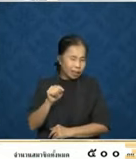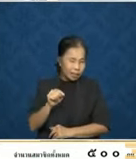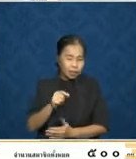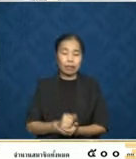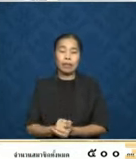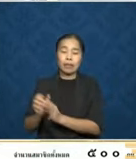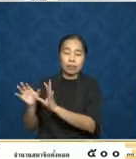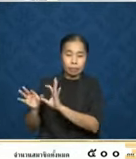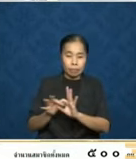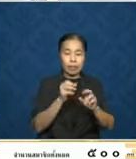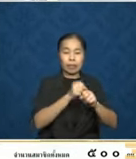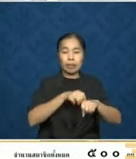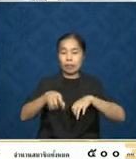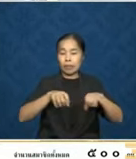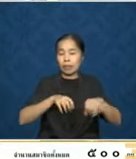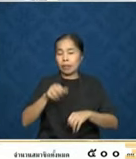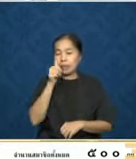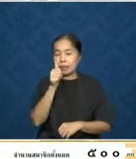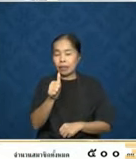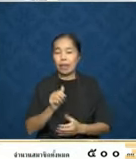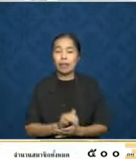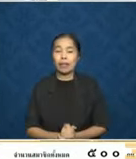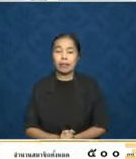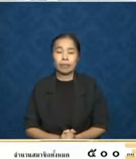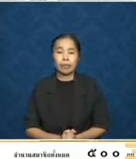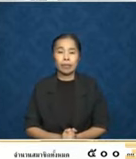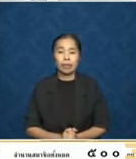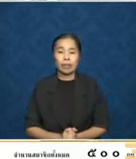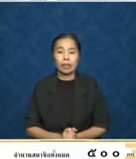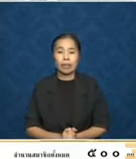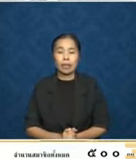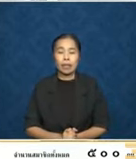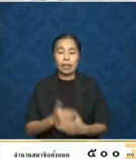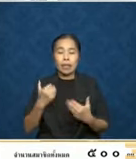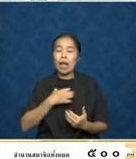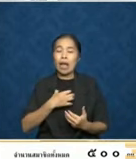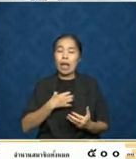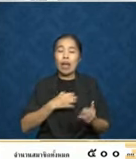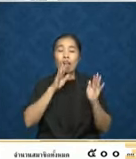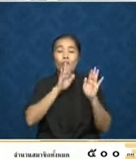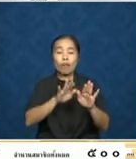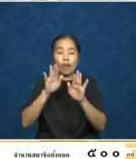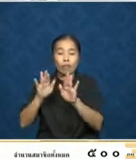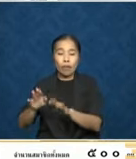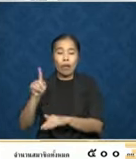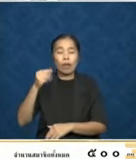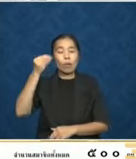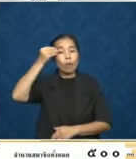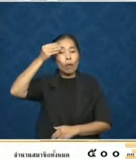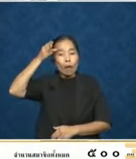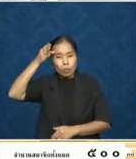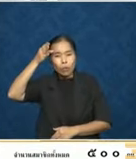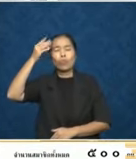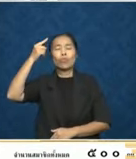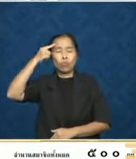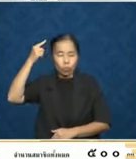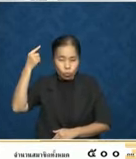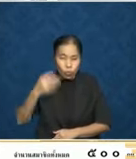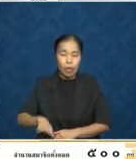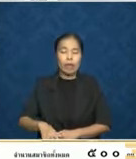ำไปสู่กระบวนการจัดการเพราะฉะนั้นสิ่งที่ผมอยากจะฝากผมคิดว่าเรื่องความรู้มันเต็มมหาวิทยาลัยแล้วเรื่อง